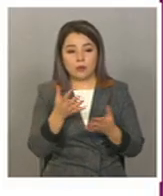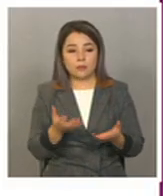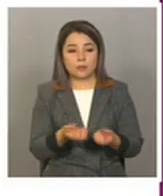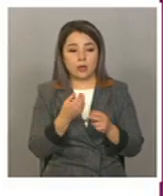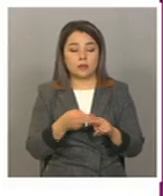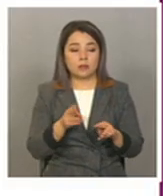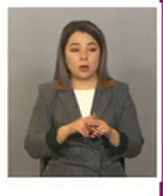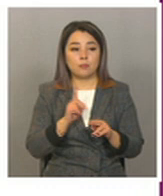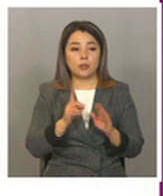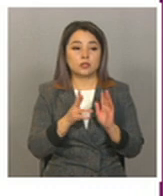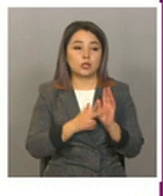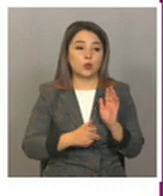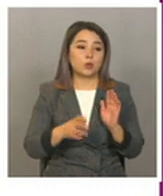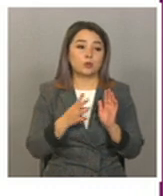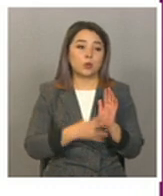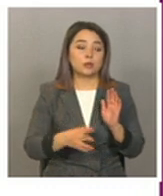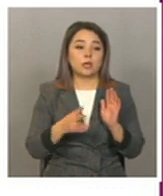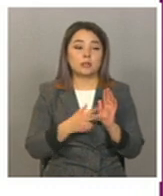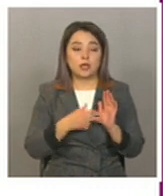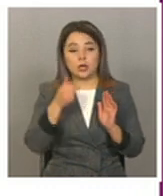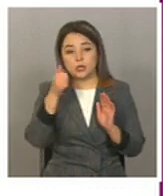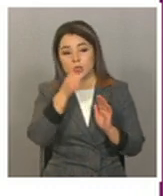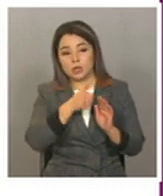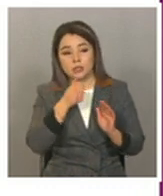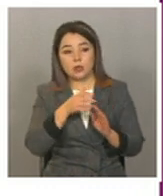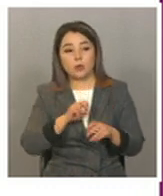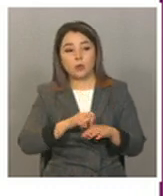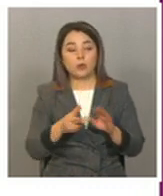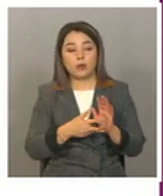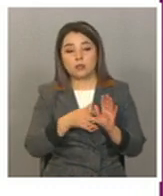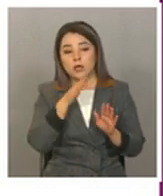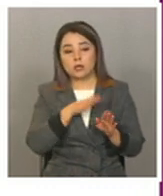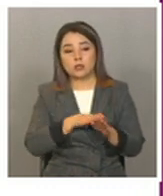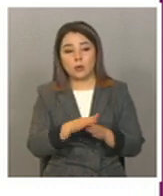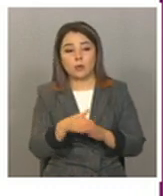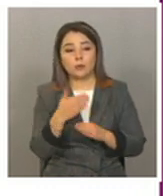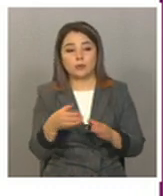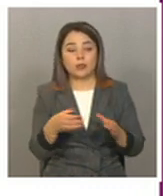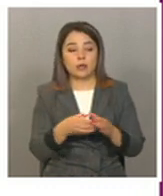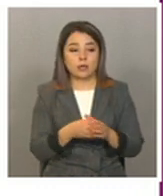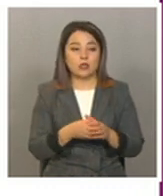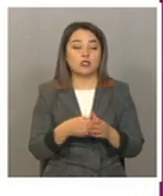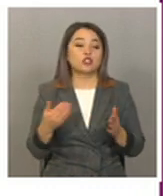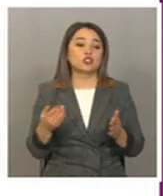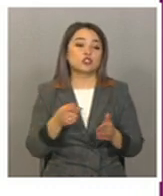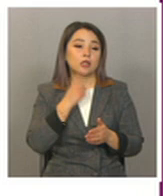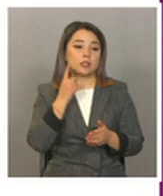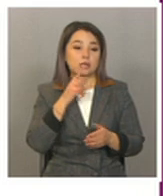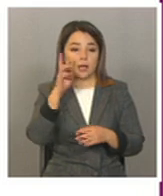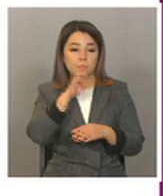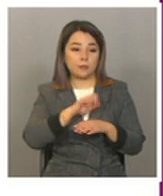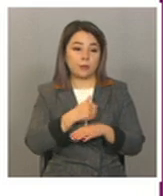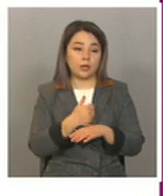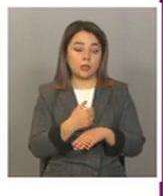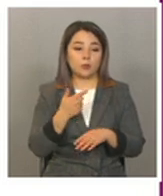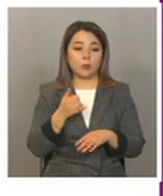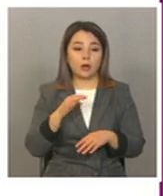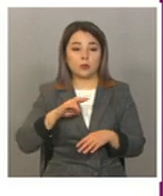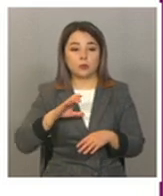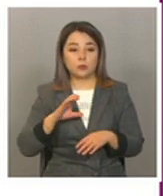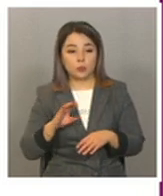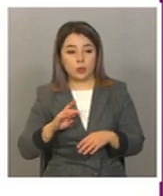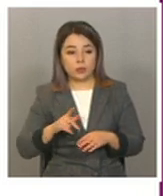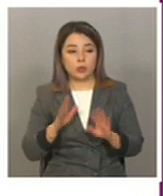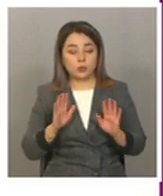Бірақ 1898 жылы кәмелеттік жасқа толған жас император Гуан Сюй